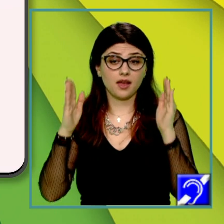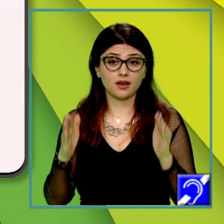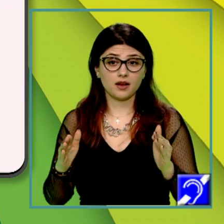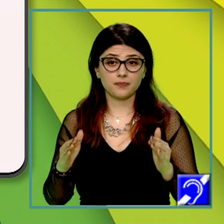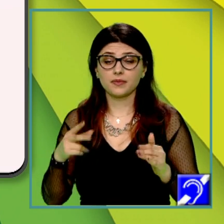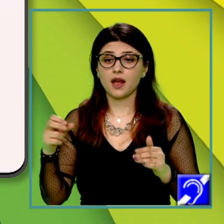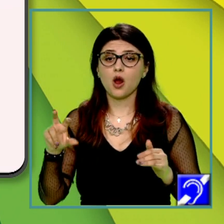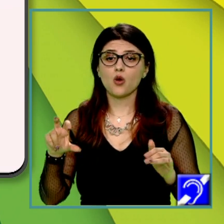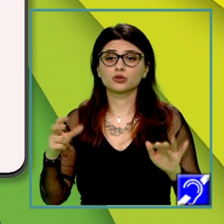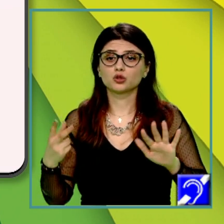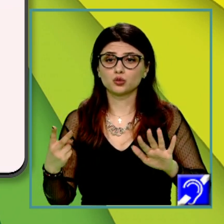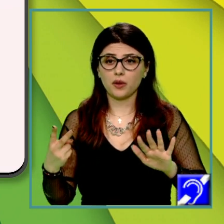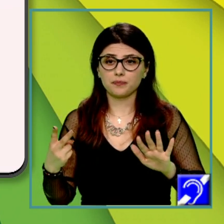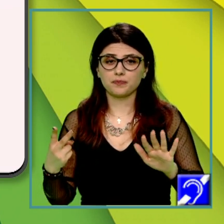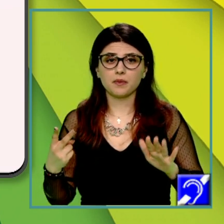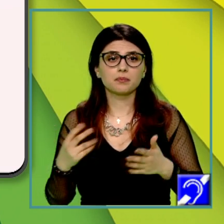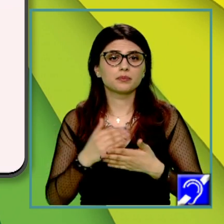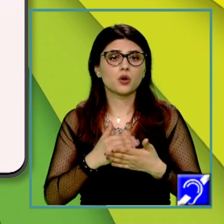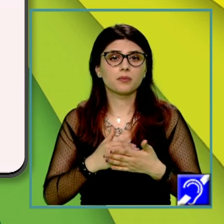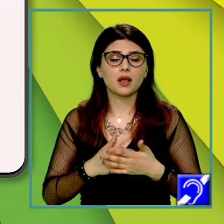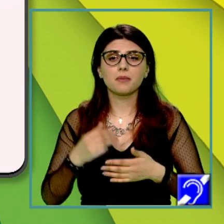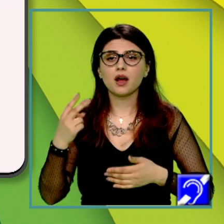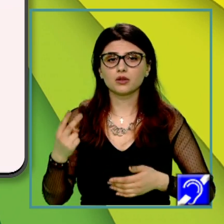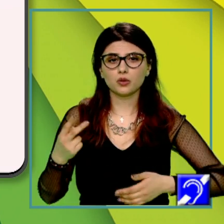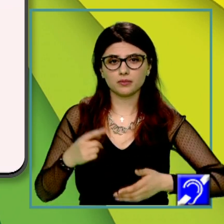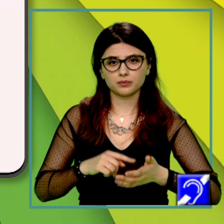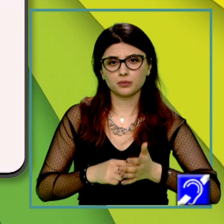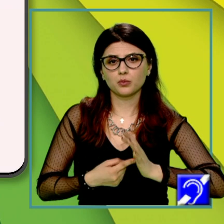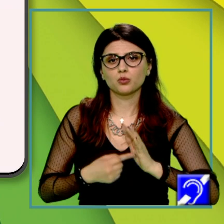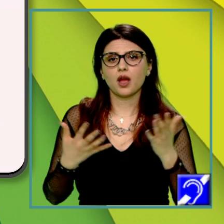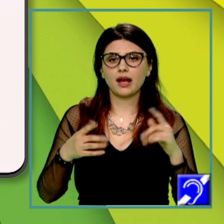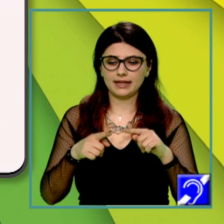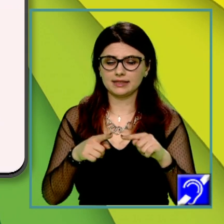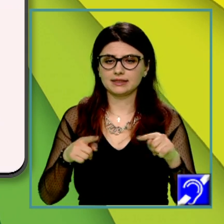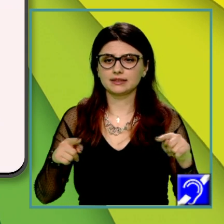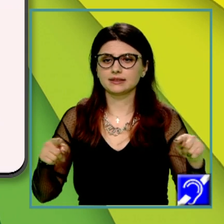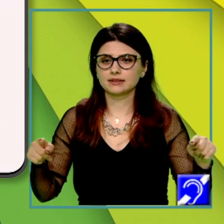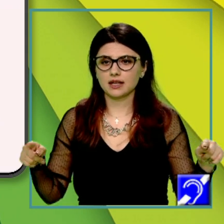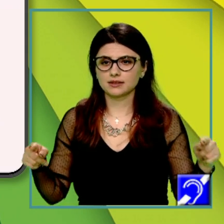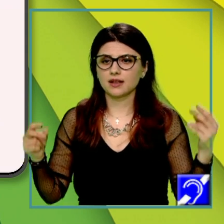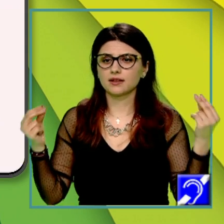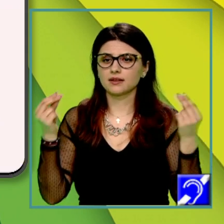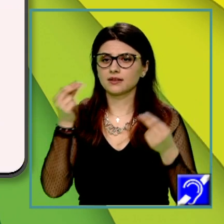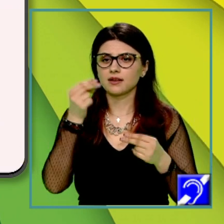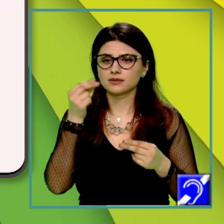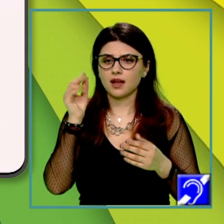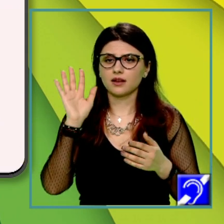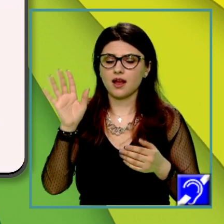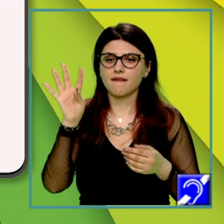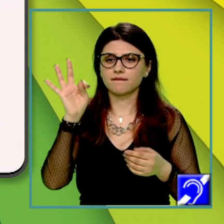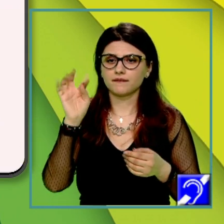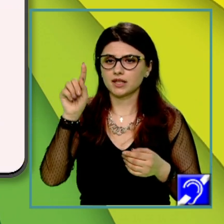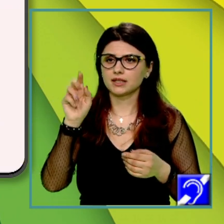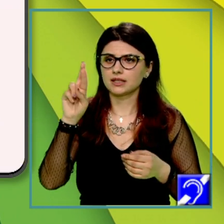cu 82 2 Determinați coordonatele punctului de intersecție a graficelor funcției f